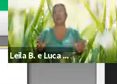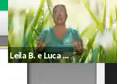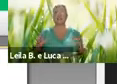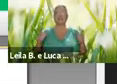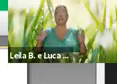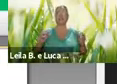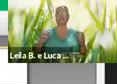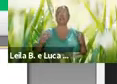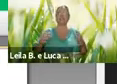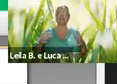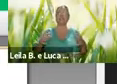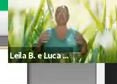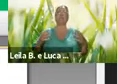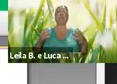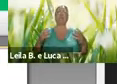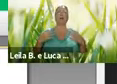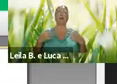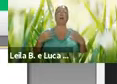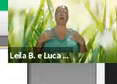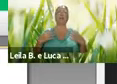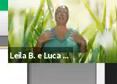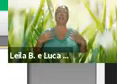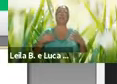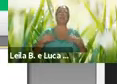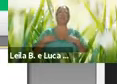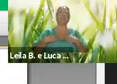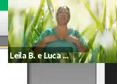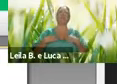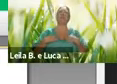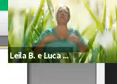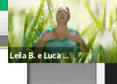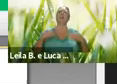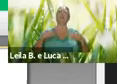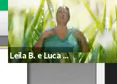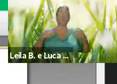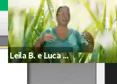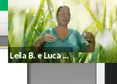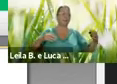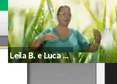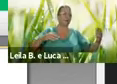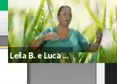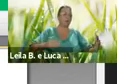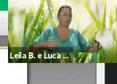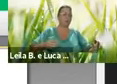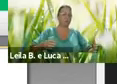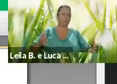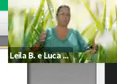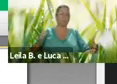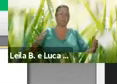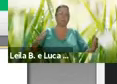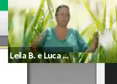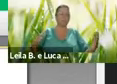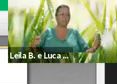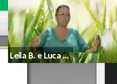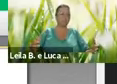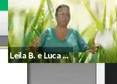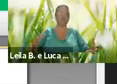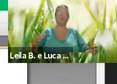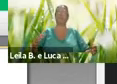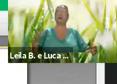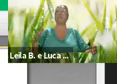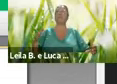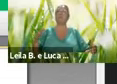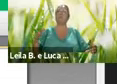qua, sappia gestire la propria attenzione, no? Osserverà quando possiamo